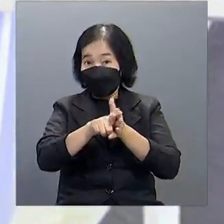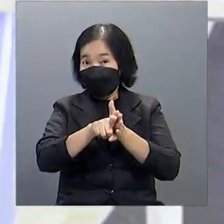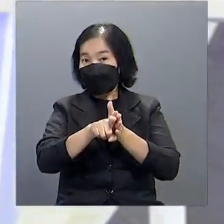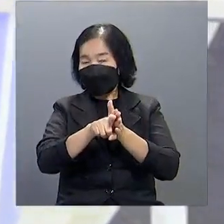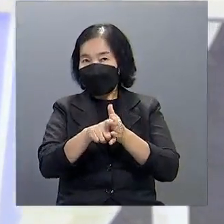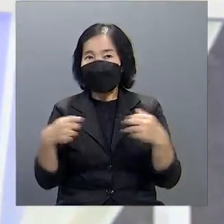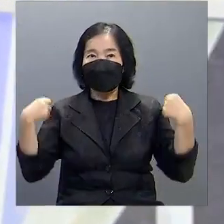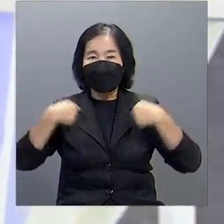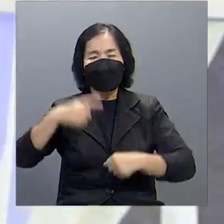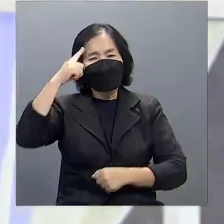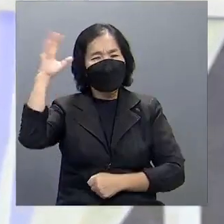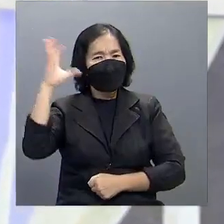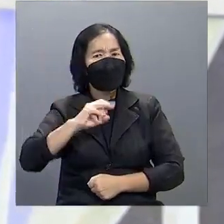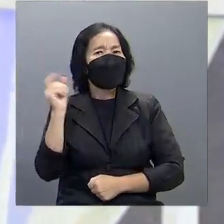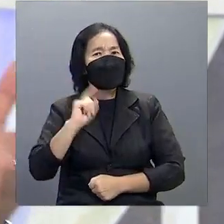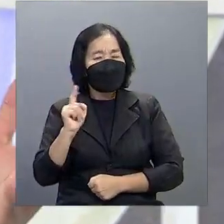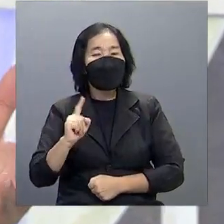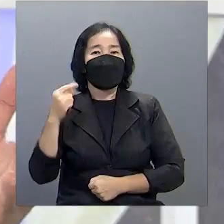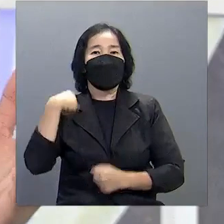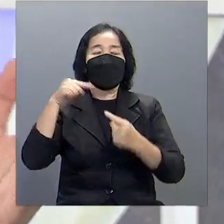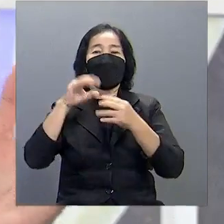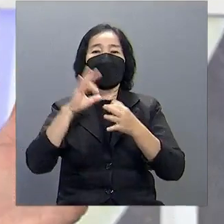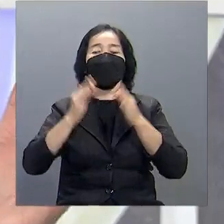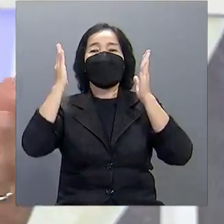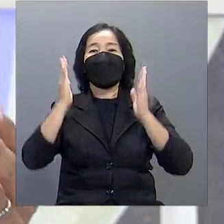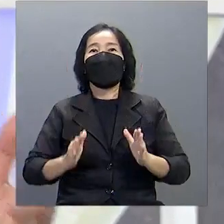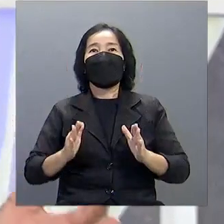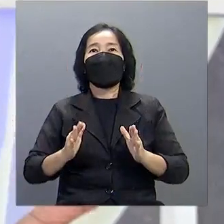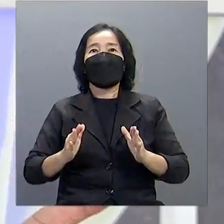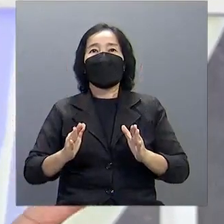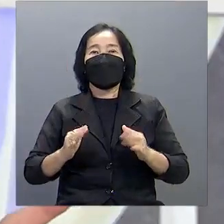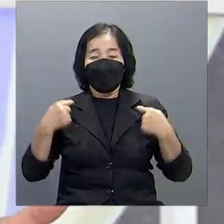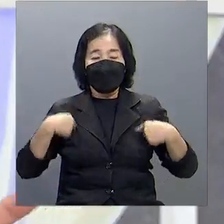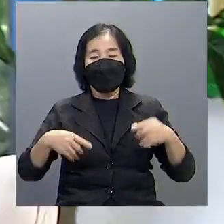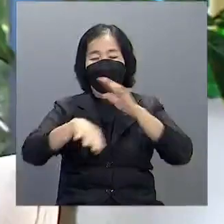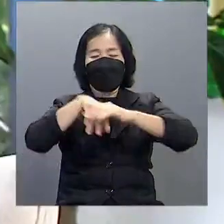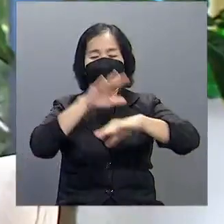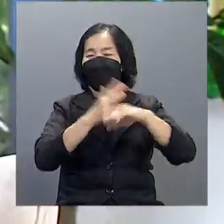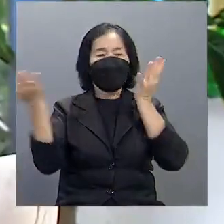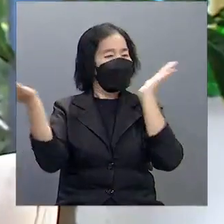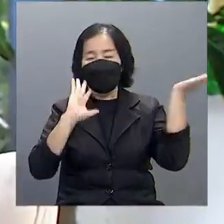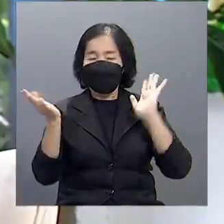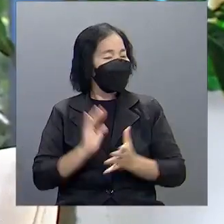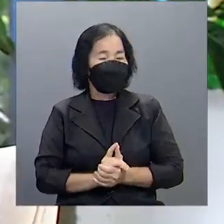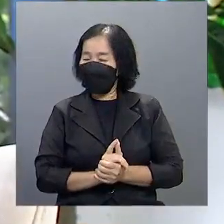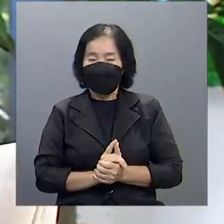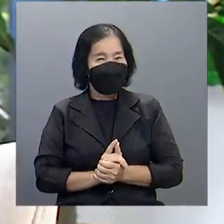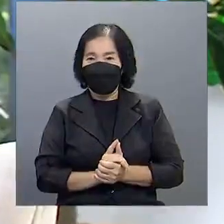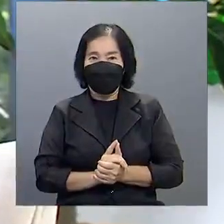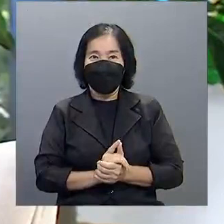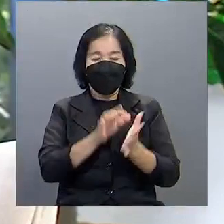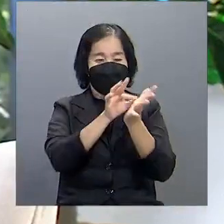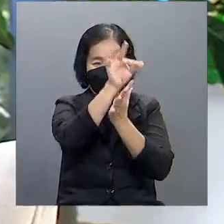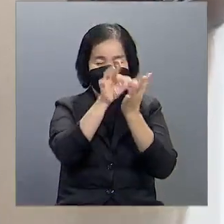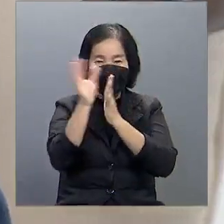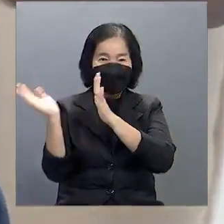ใจมาจากศิลปะอาร์ตนูโวชุดไม่เท่าไหร่แต่มือคนนำไปเยอะมาก ค่ะ ยังไม่จบยังไม่จบอีกหนึ่งผลง